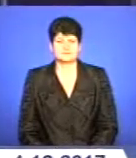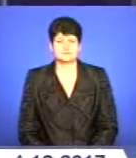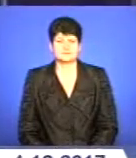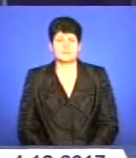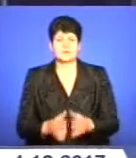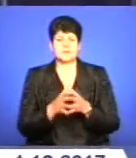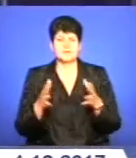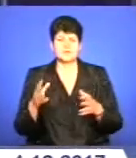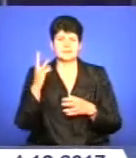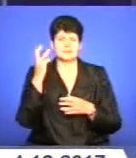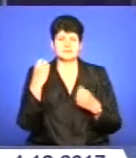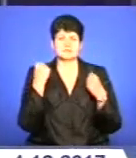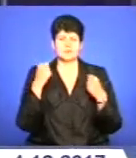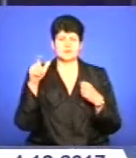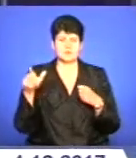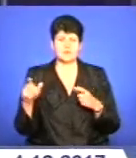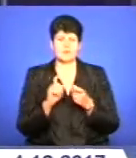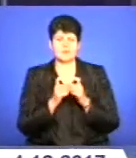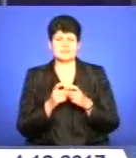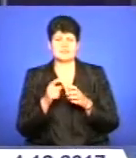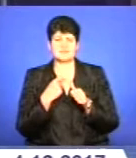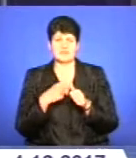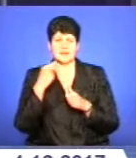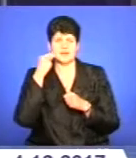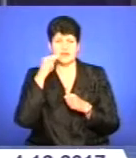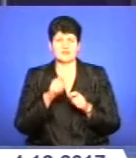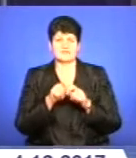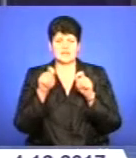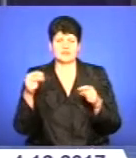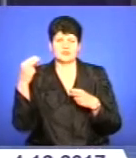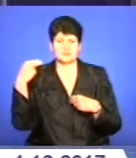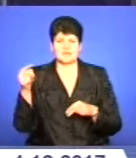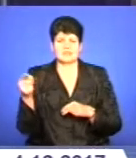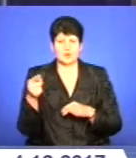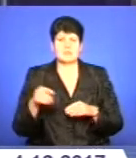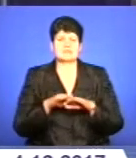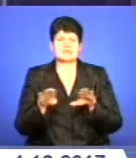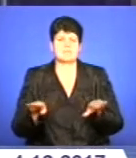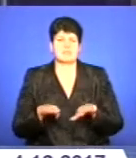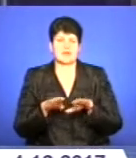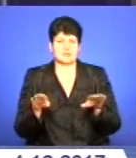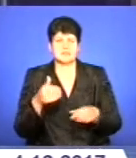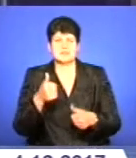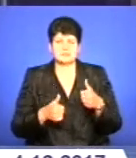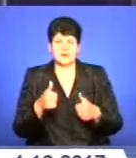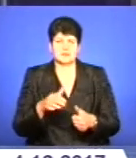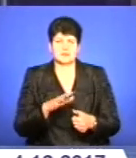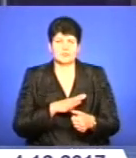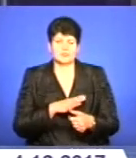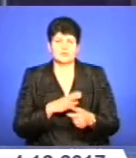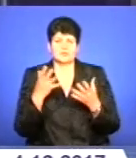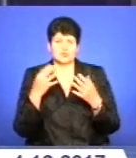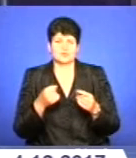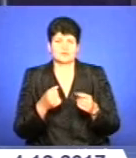Понад 300 спортсменів боролися за звання кращого на відкритому чемпіонаті Тернополя з плавання. Змагання присвятили Дню Збройних